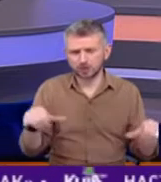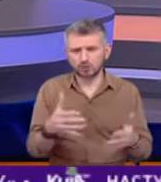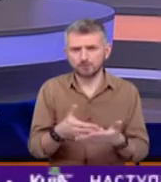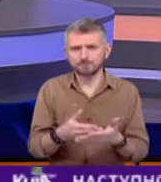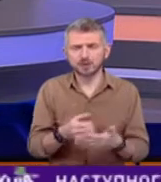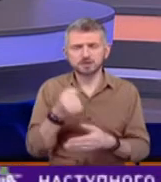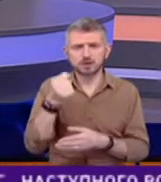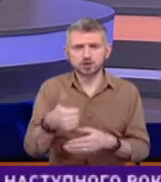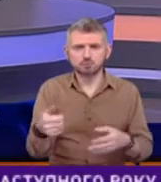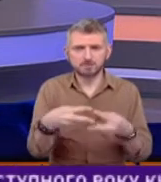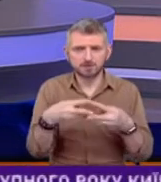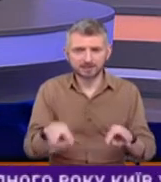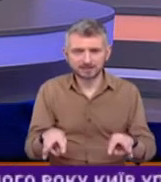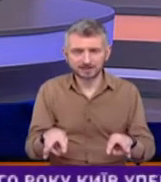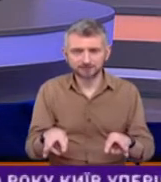призначають прем'єр-міністра,